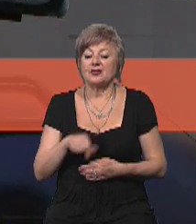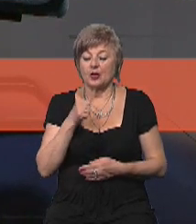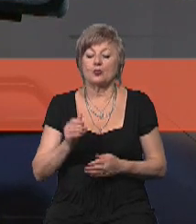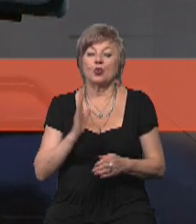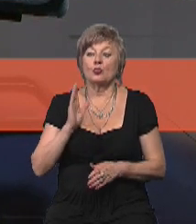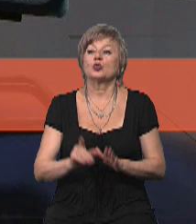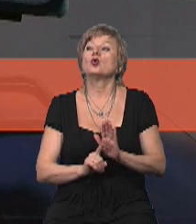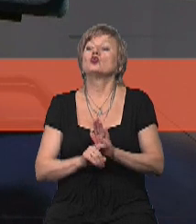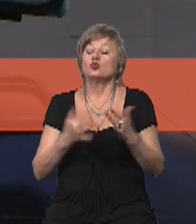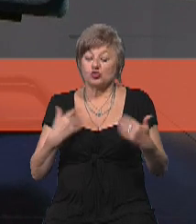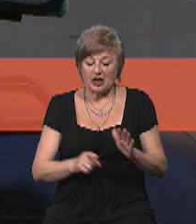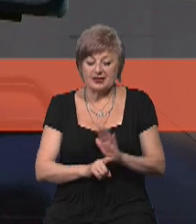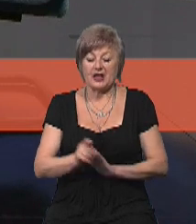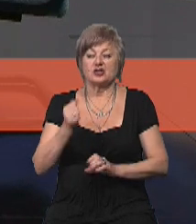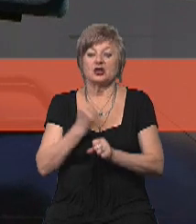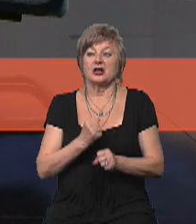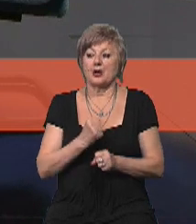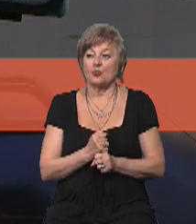будем, уже начали работать с